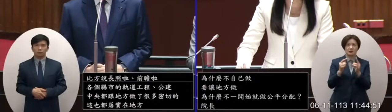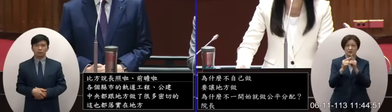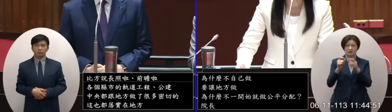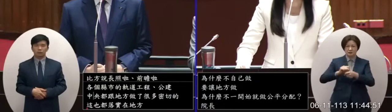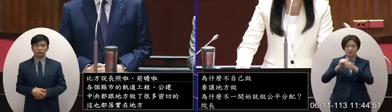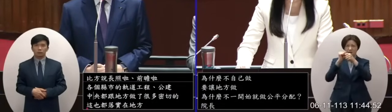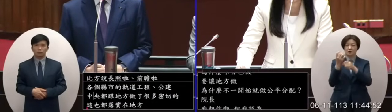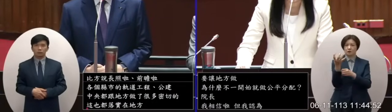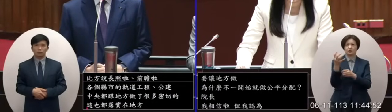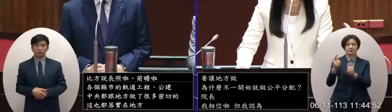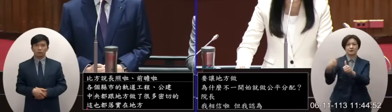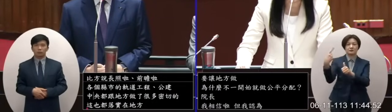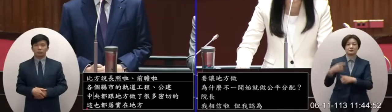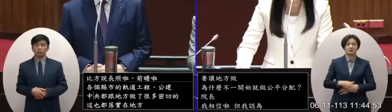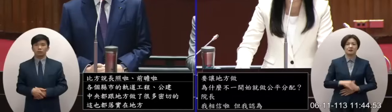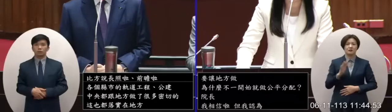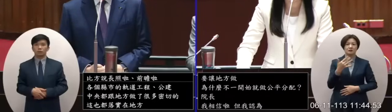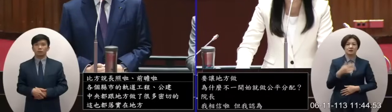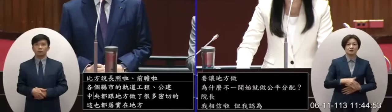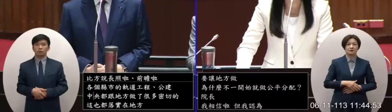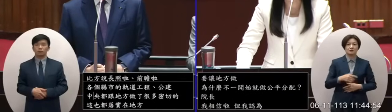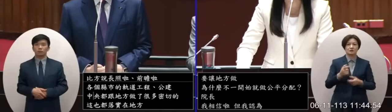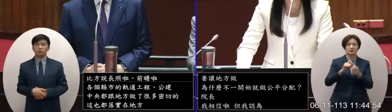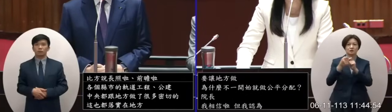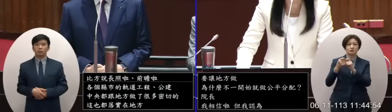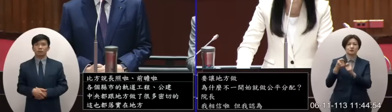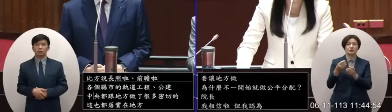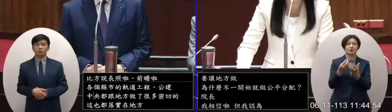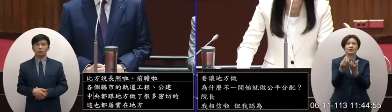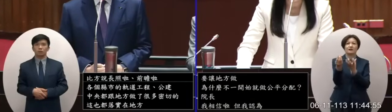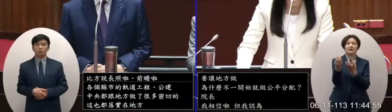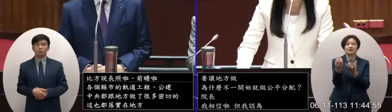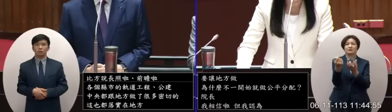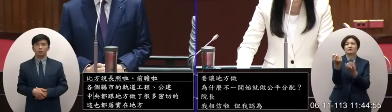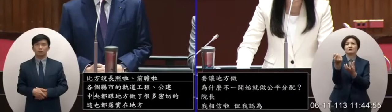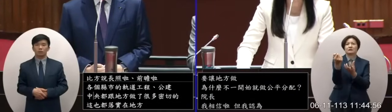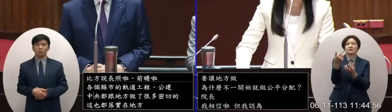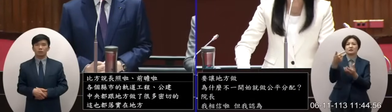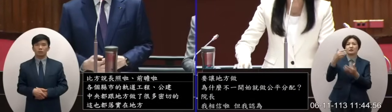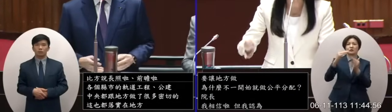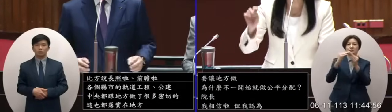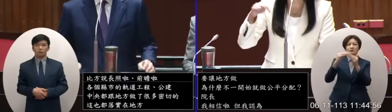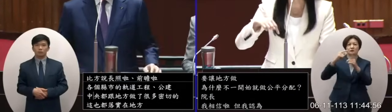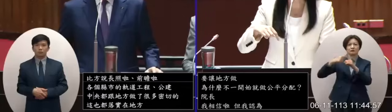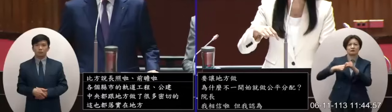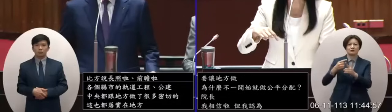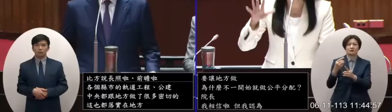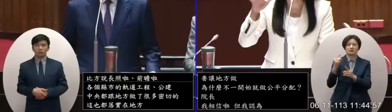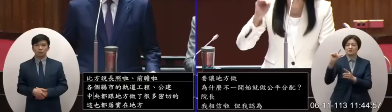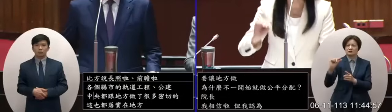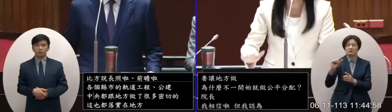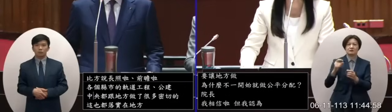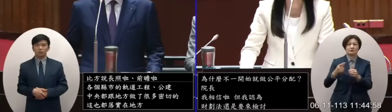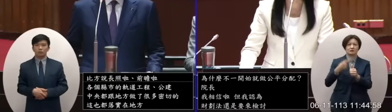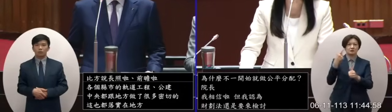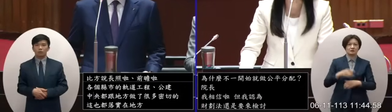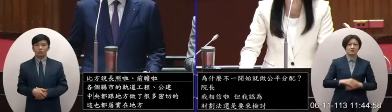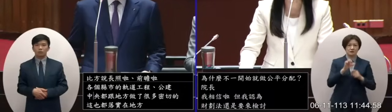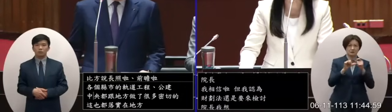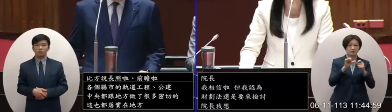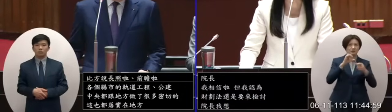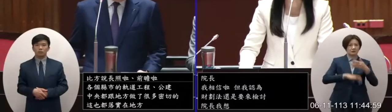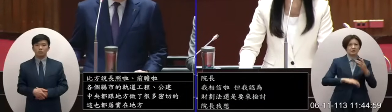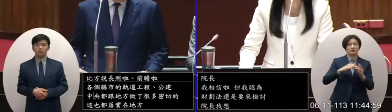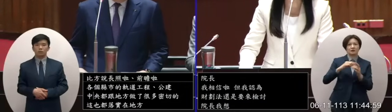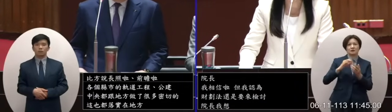率第一了。可是呢，我们的统筹分配税款却是六都当中最低的哦。那我觉得，而且还不是今年最低，是五年来它都是一